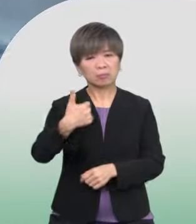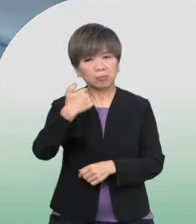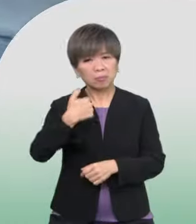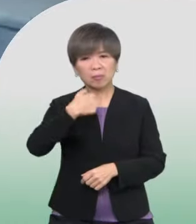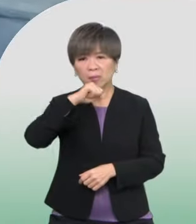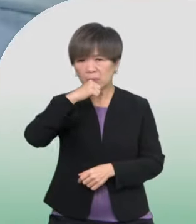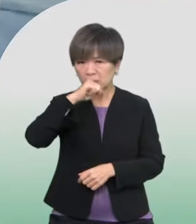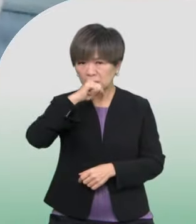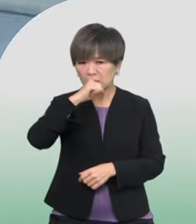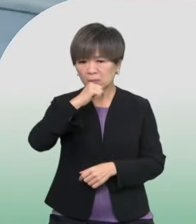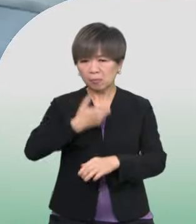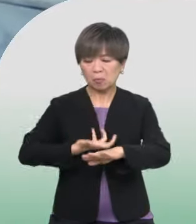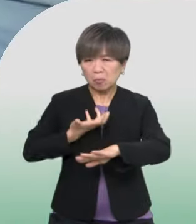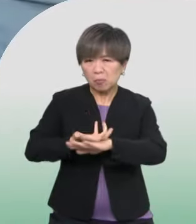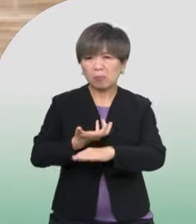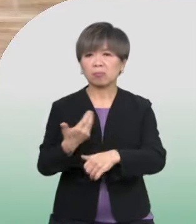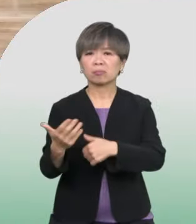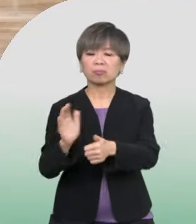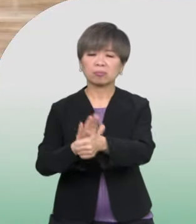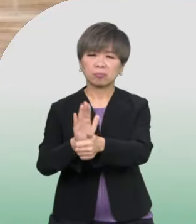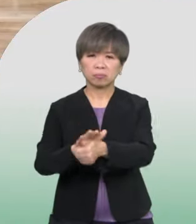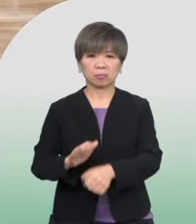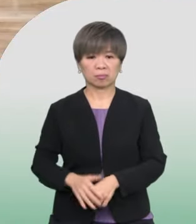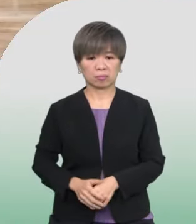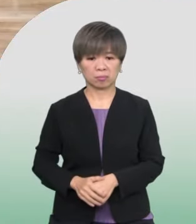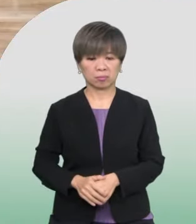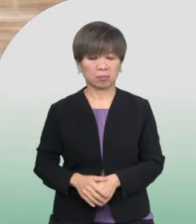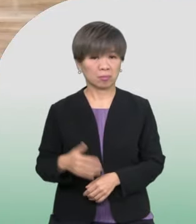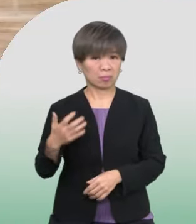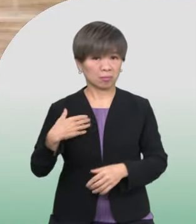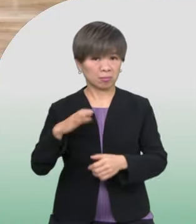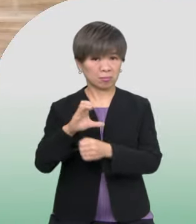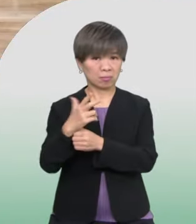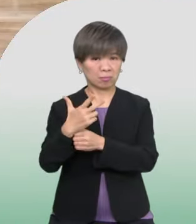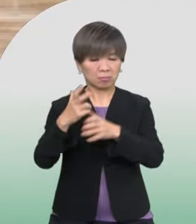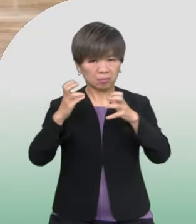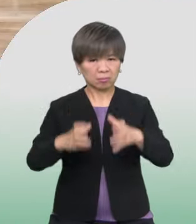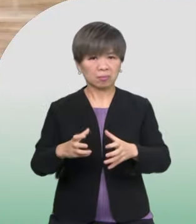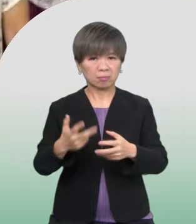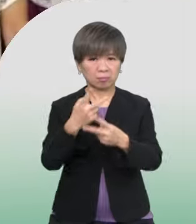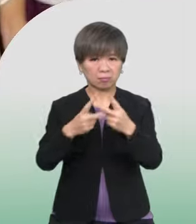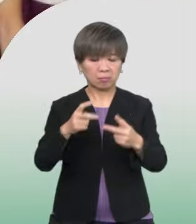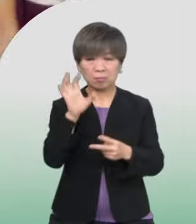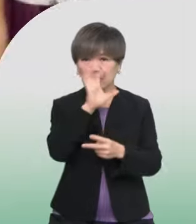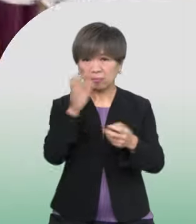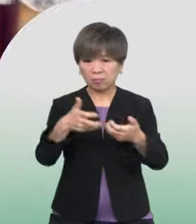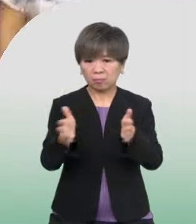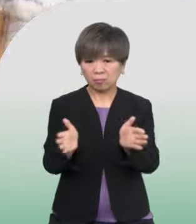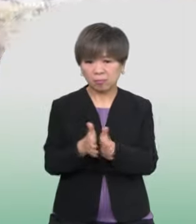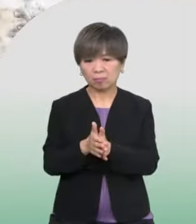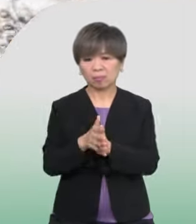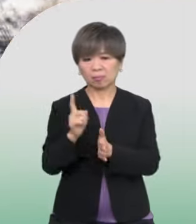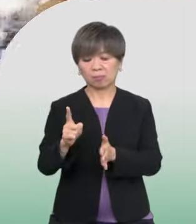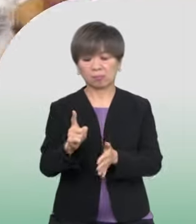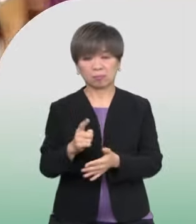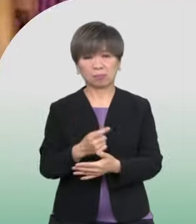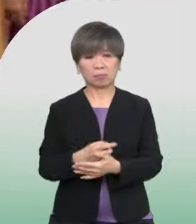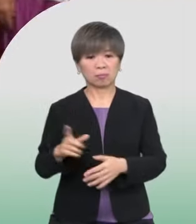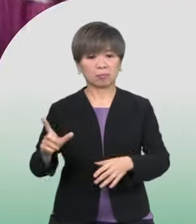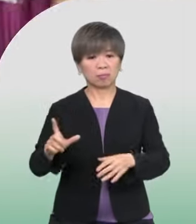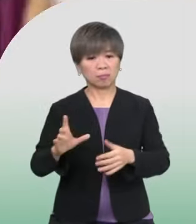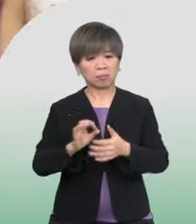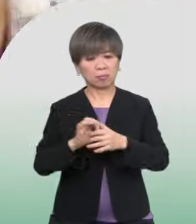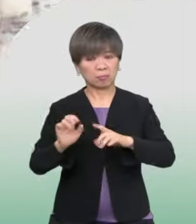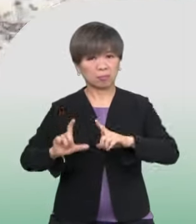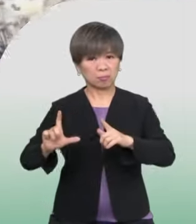谢我们爱你退完你了。 民国九十七年，新立界发连客家合唱团系东岛白得到东区客家歌